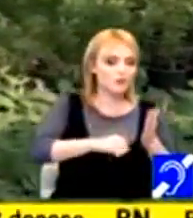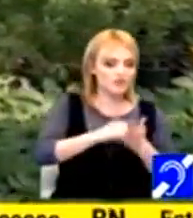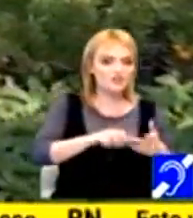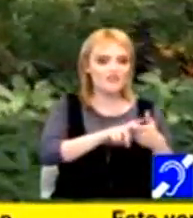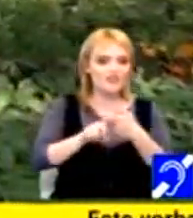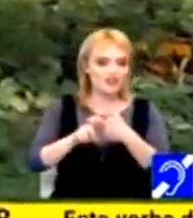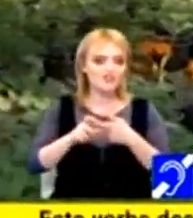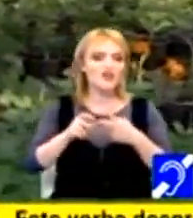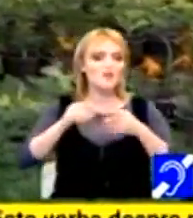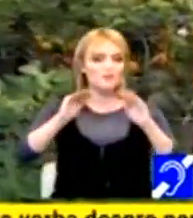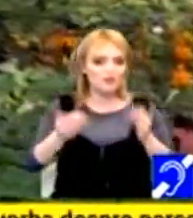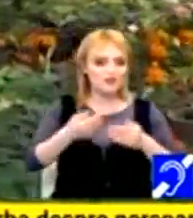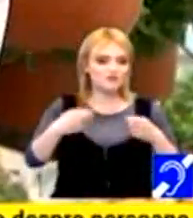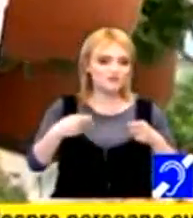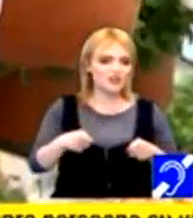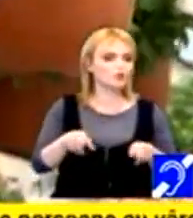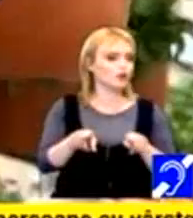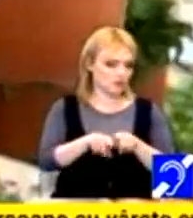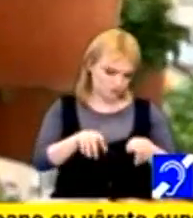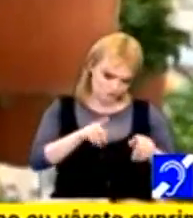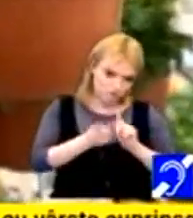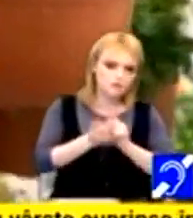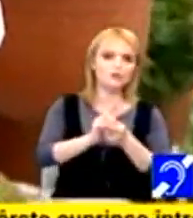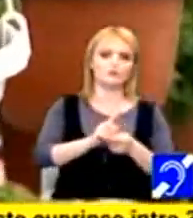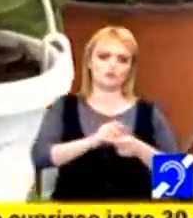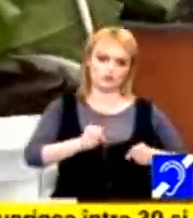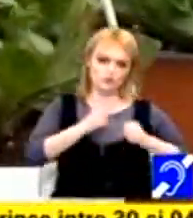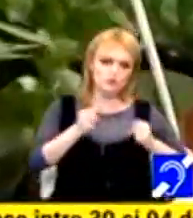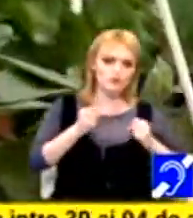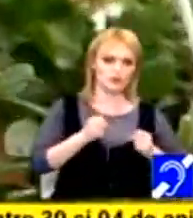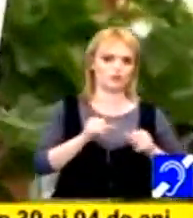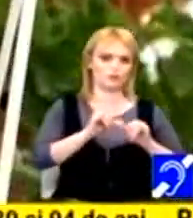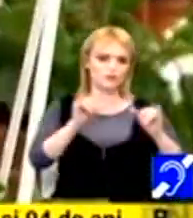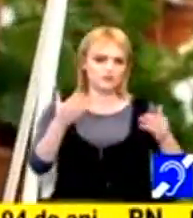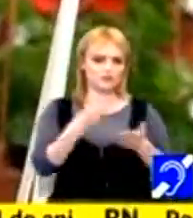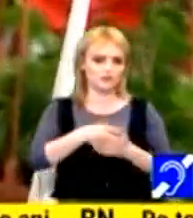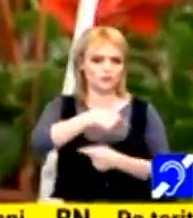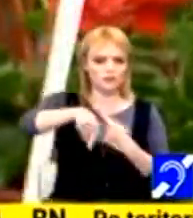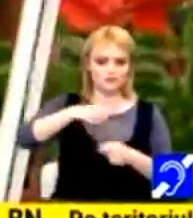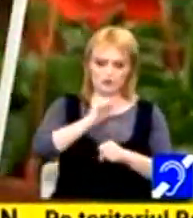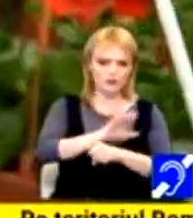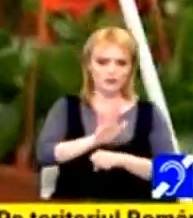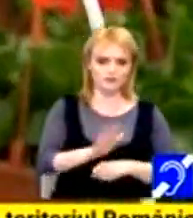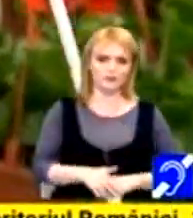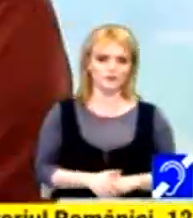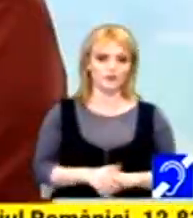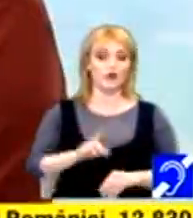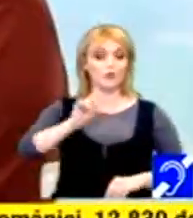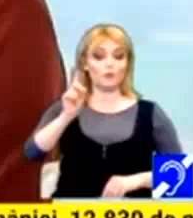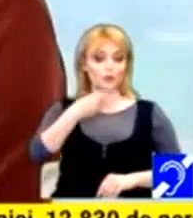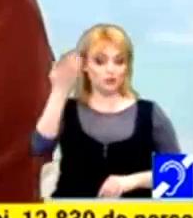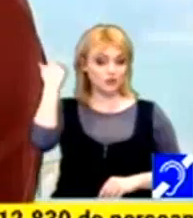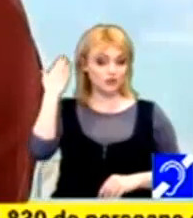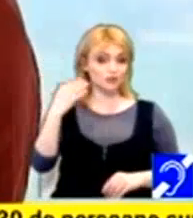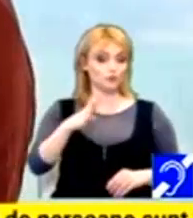grav vânzările, dar tinerii nu se dau bătuți. Din potrivă, caută diferite căi pentru a-și extinde mica lor afacere. Anul trecut deja era o